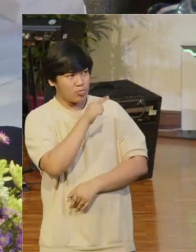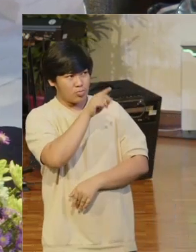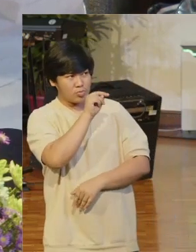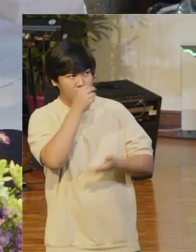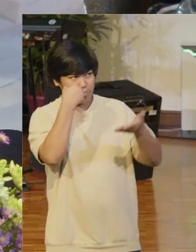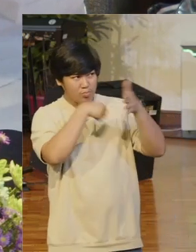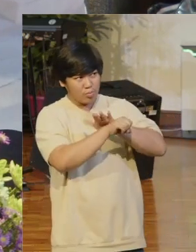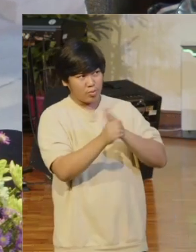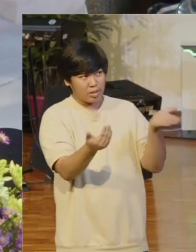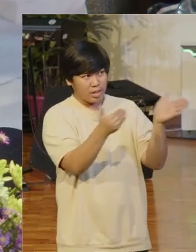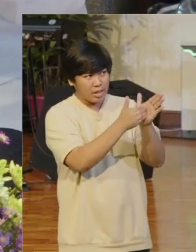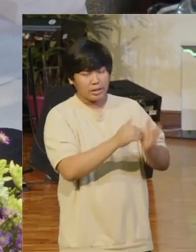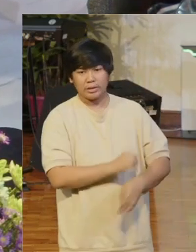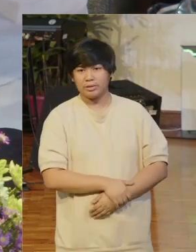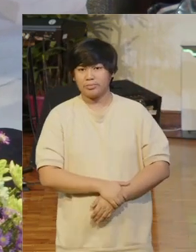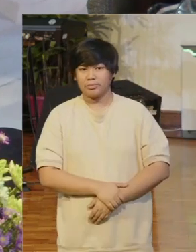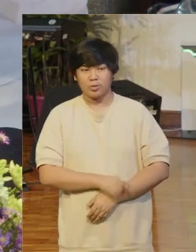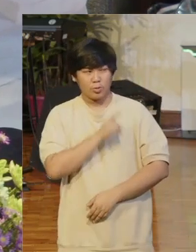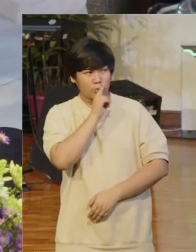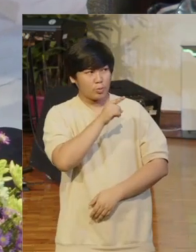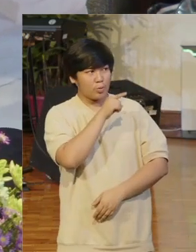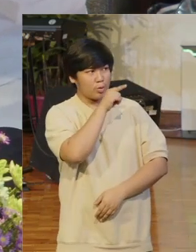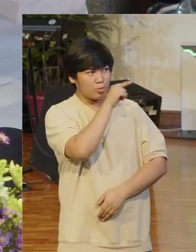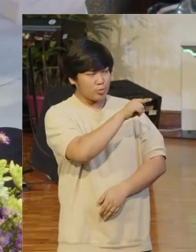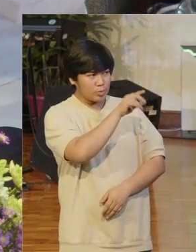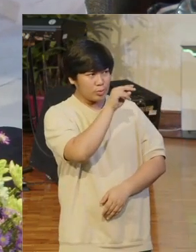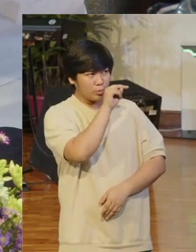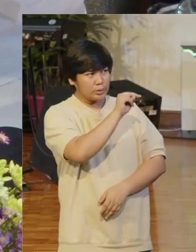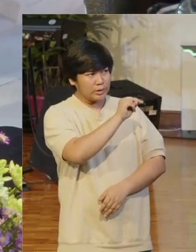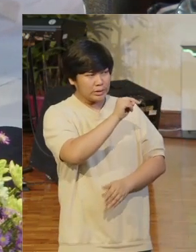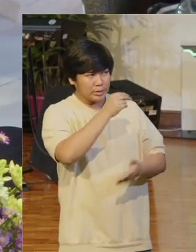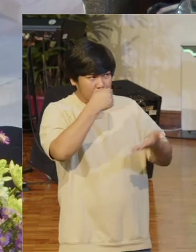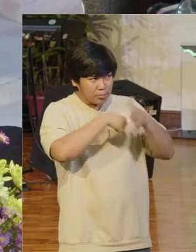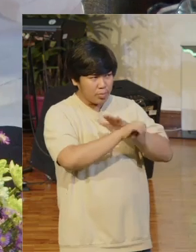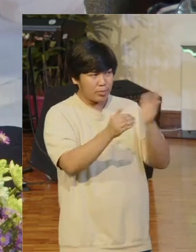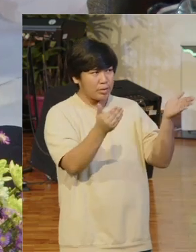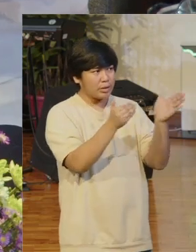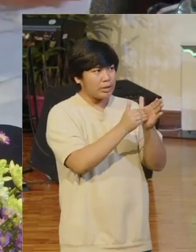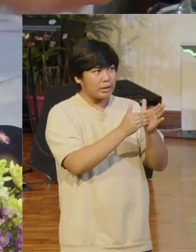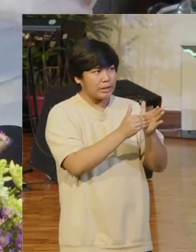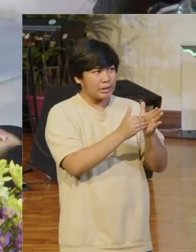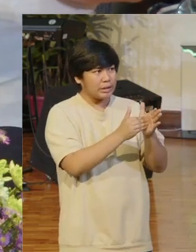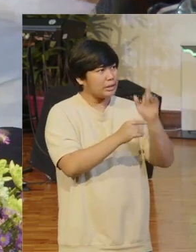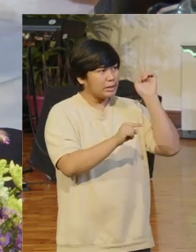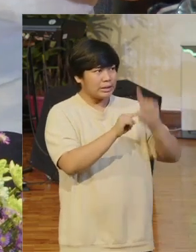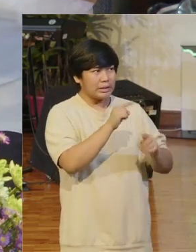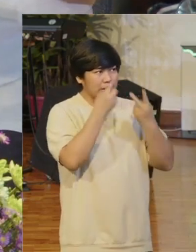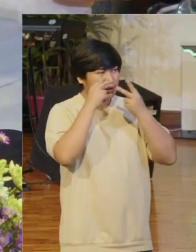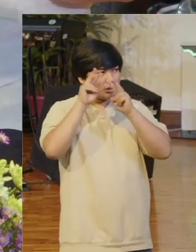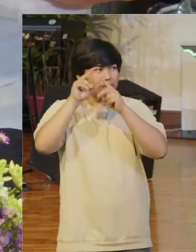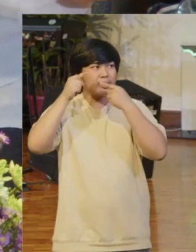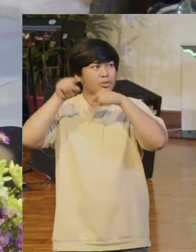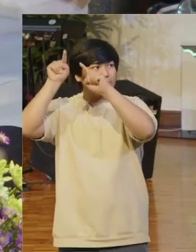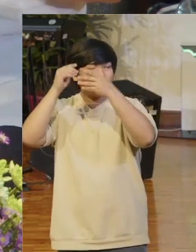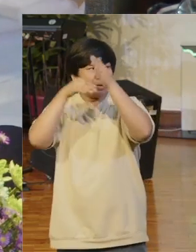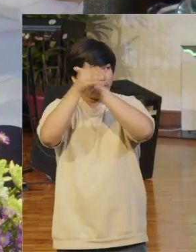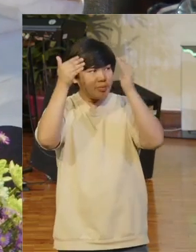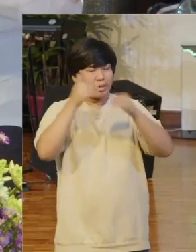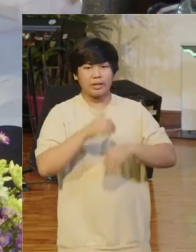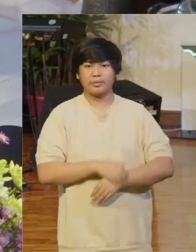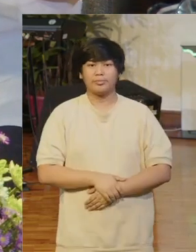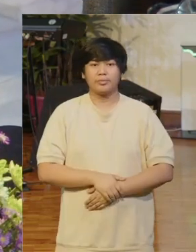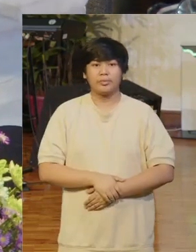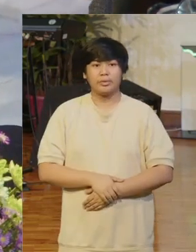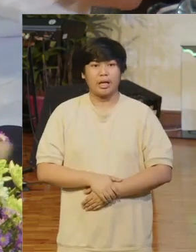born again, sabi niya. Truly, truly, I say to you, unless one is born again, he cannot see the kingdom of God. Sanay na sanay